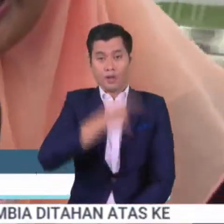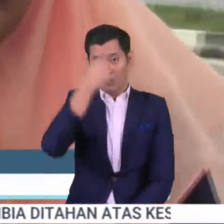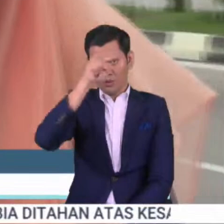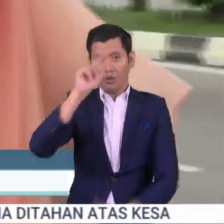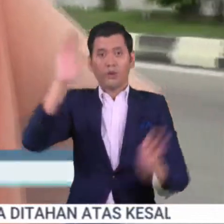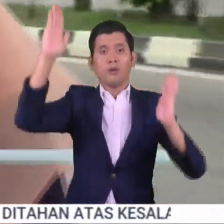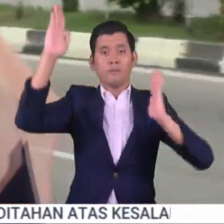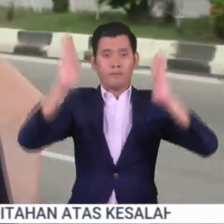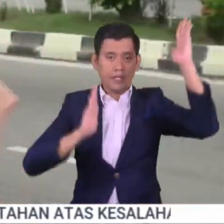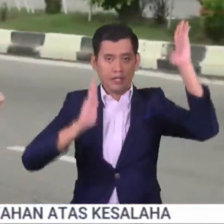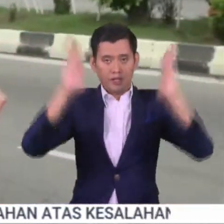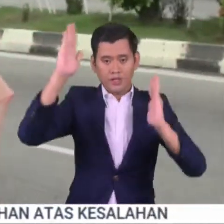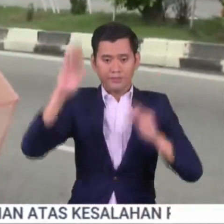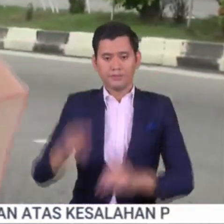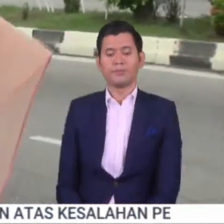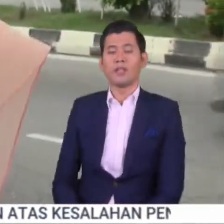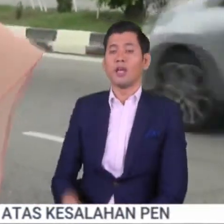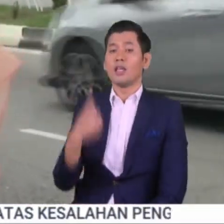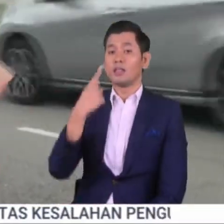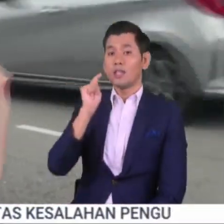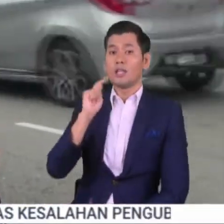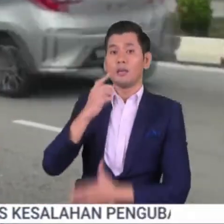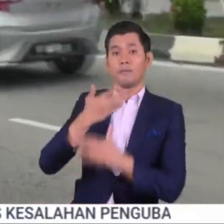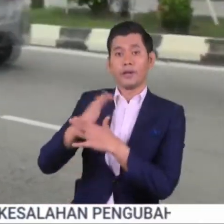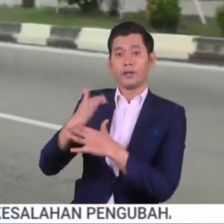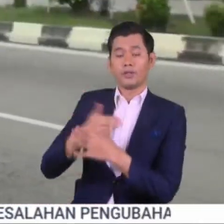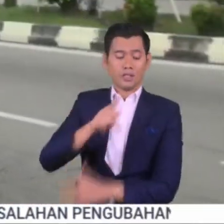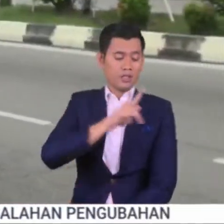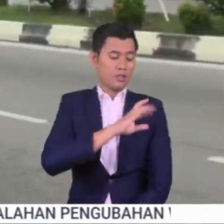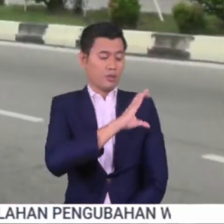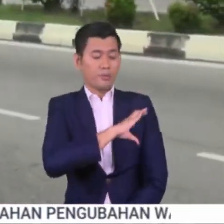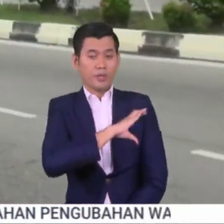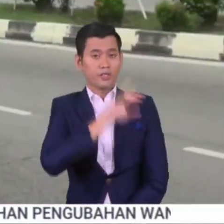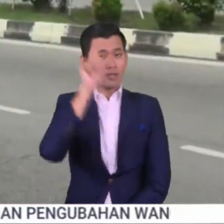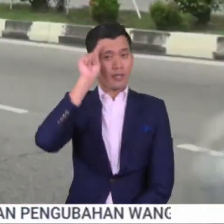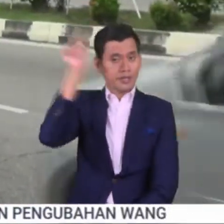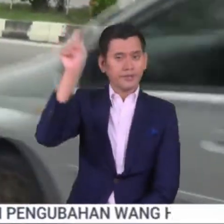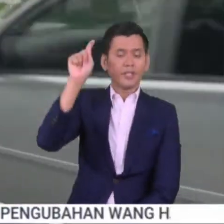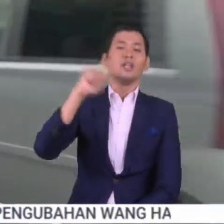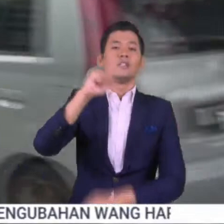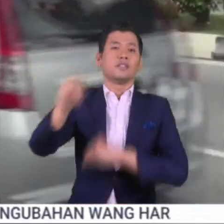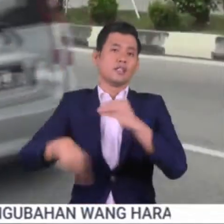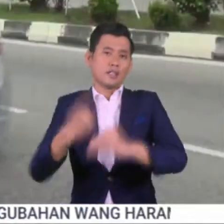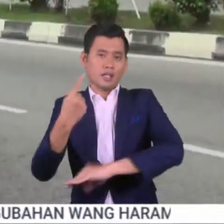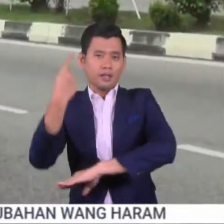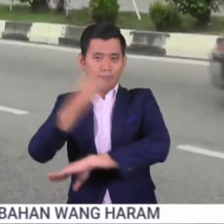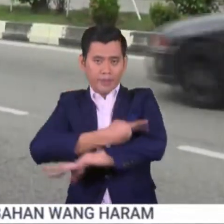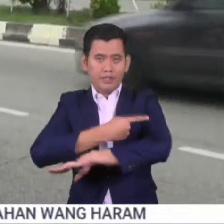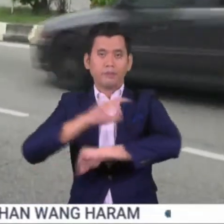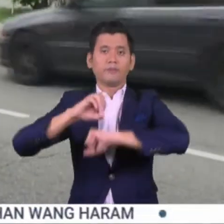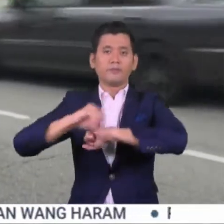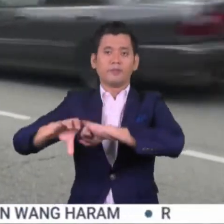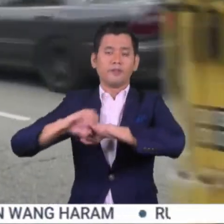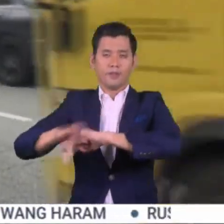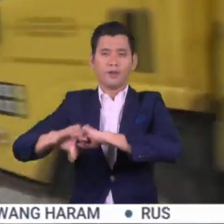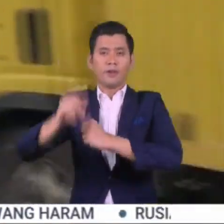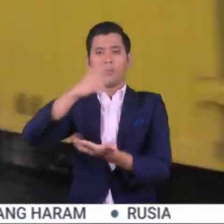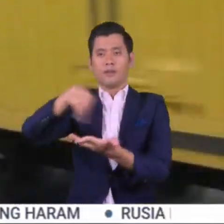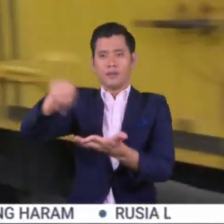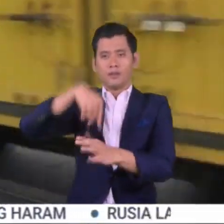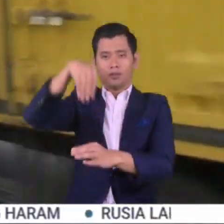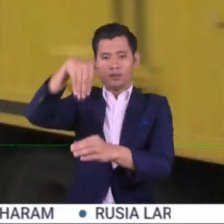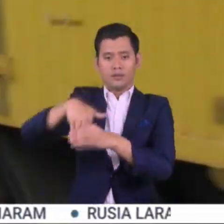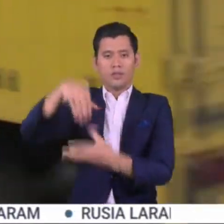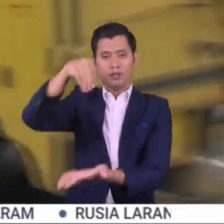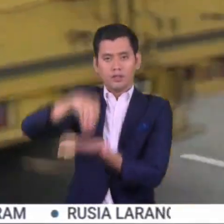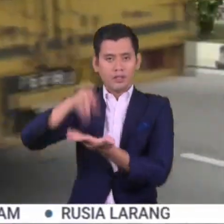Terima kasih. Jadi, tadi antara perkongsian daripada Datuk Mazli Mazlan, Ketua Polis Terengganu, mengenai hari pertama kempen di Terengganu, dan semoga apa yang disampaikan